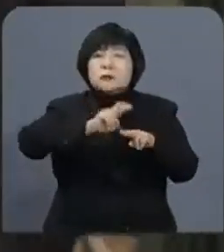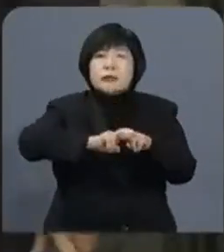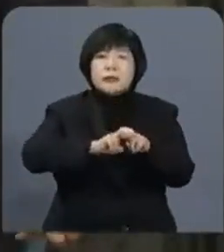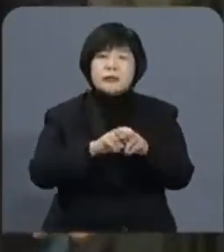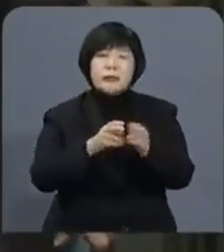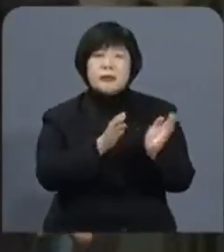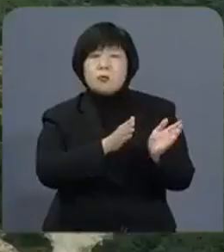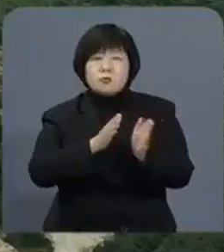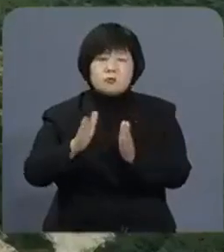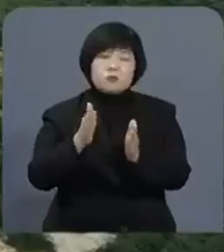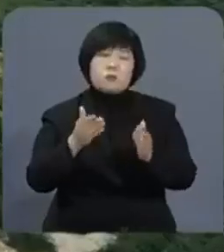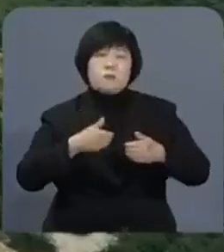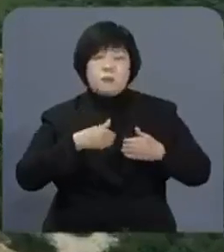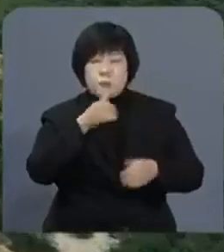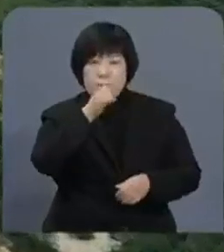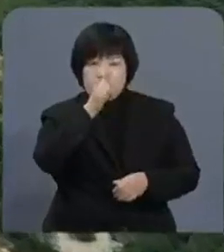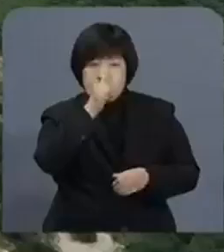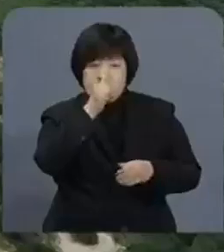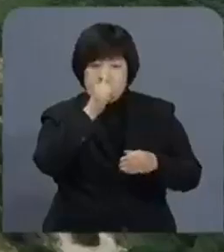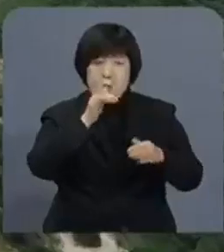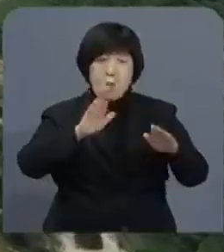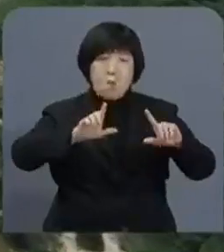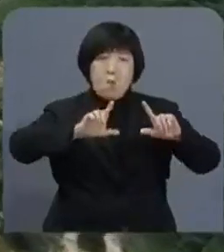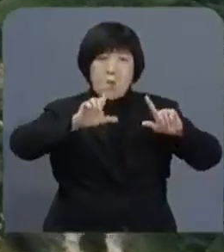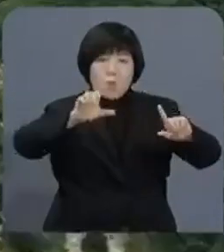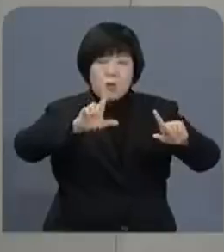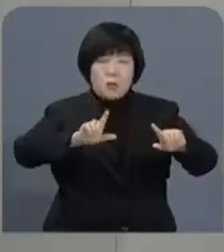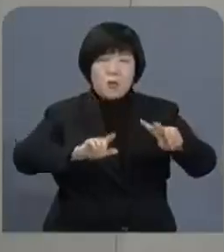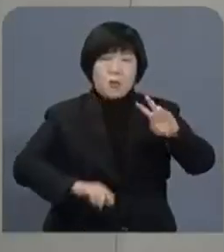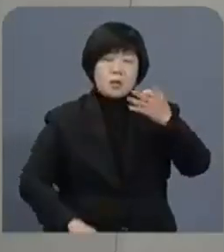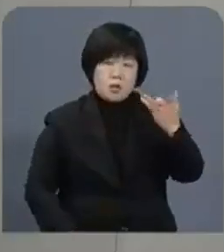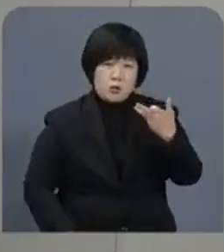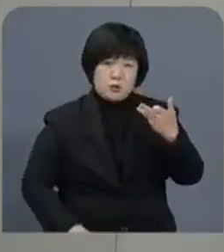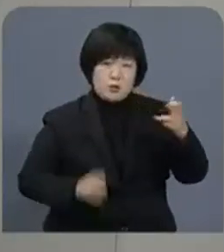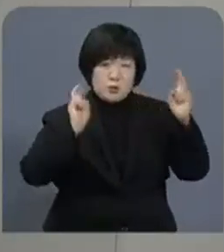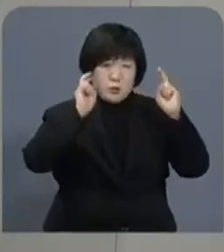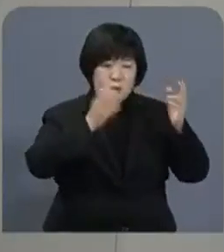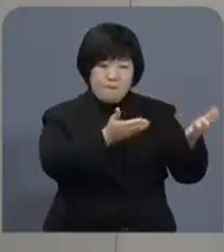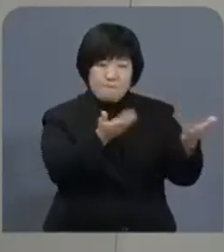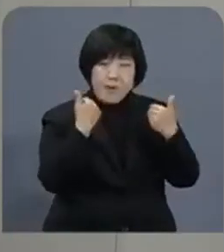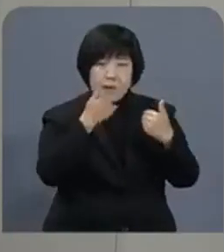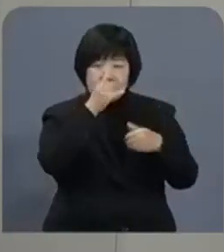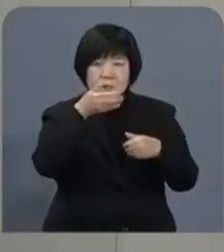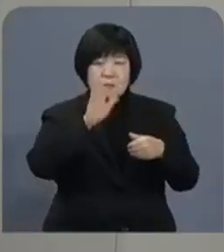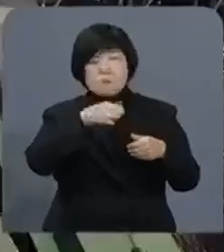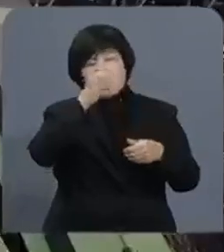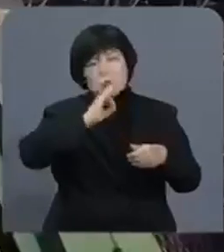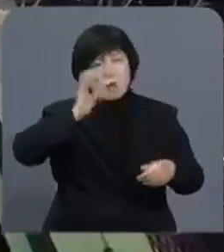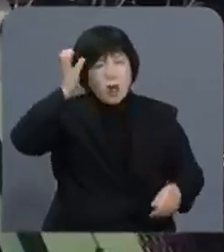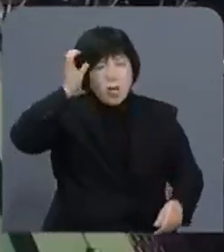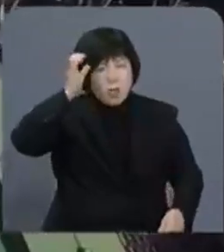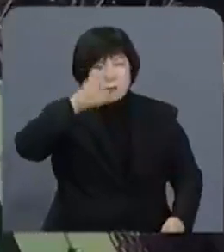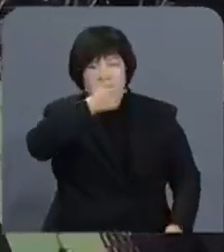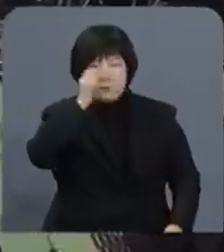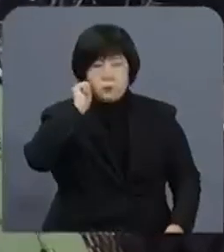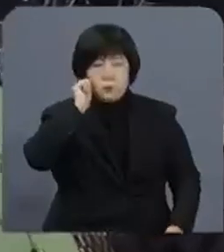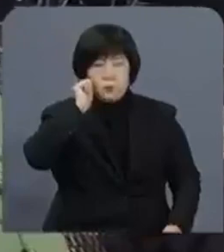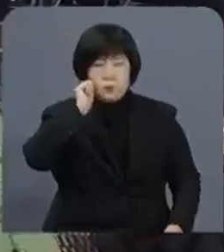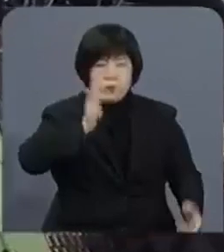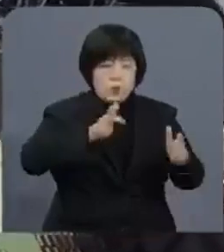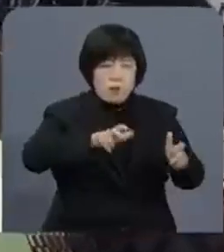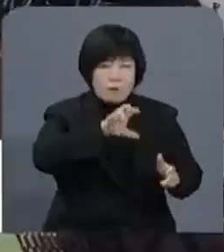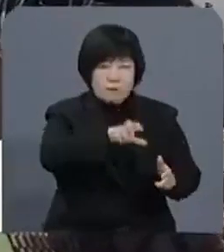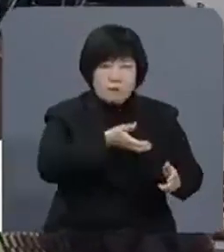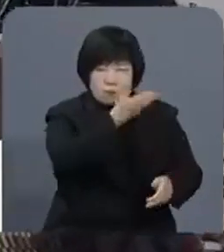합니다 부산시가 올해 기업 요 8곳을 유지했지만 효과를 기대하기엔 부족합니다 산업단지를 내어주고